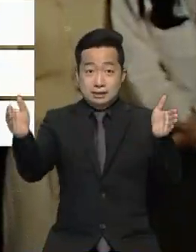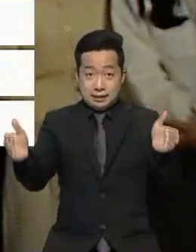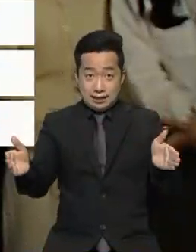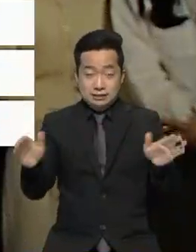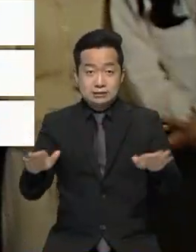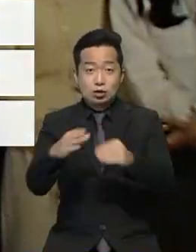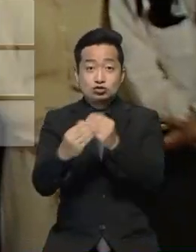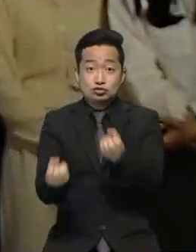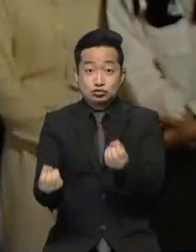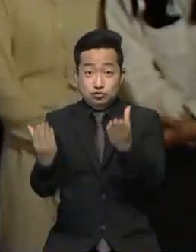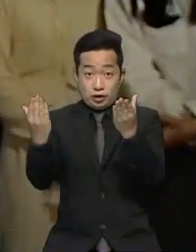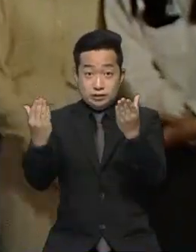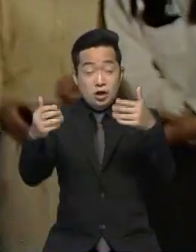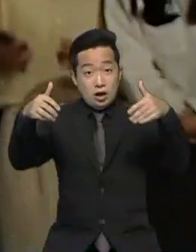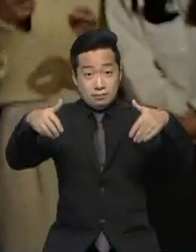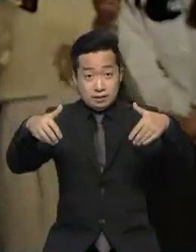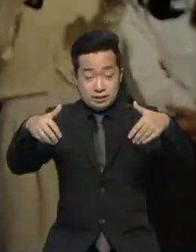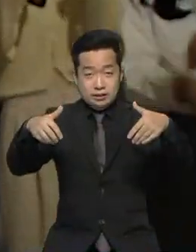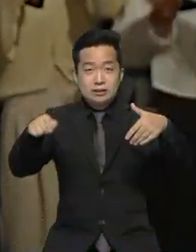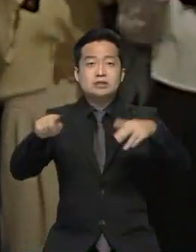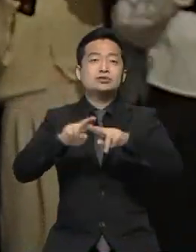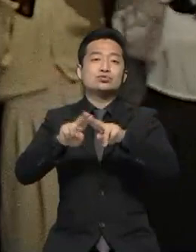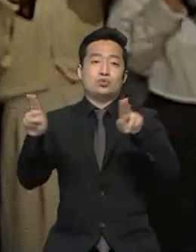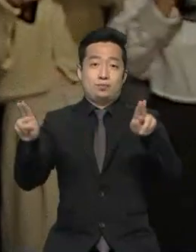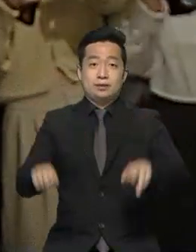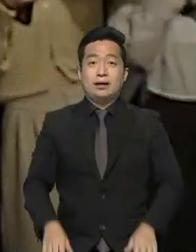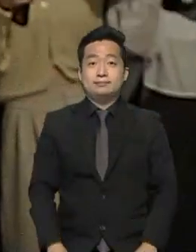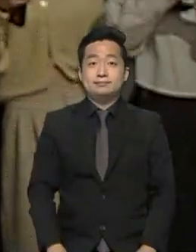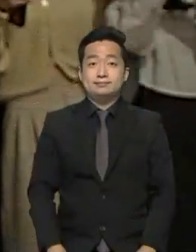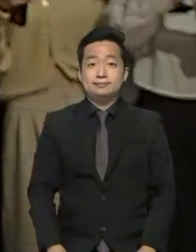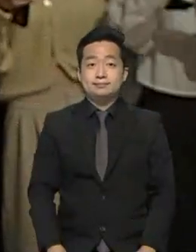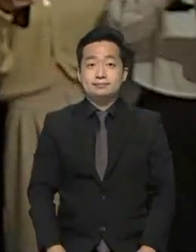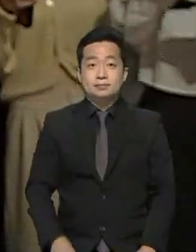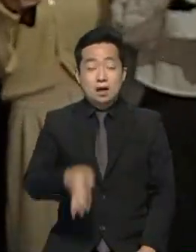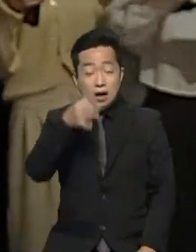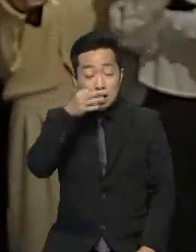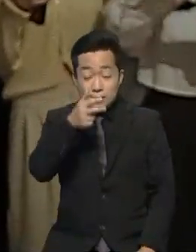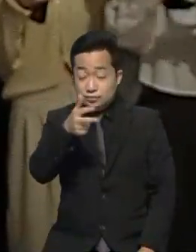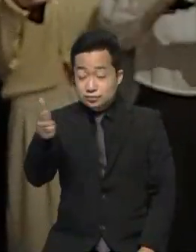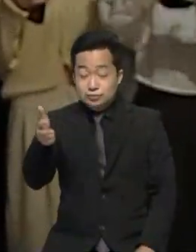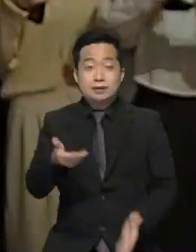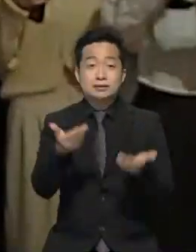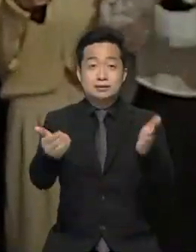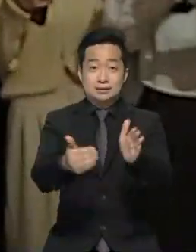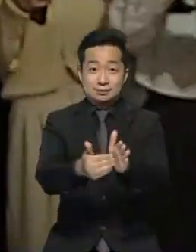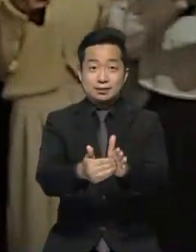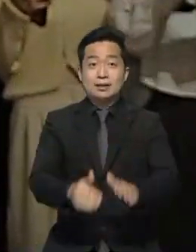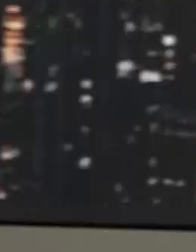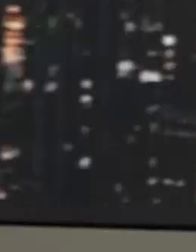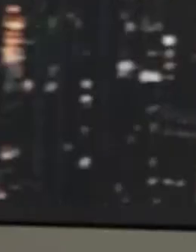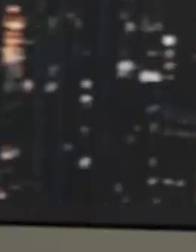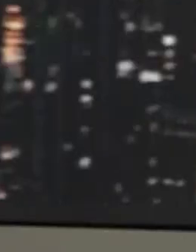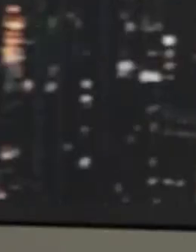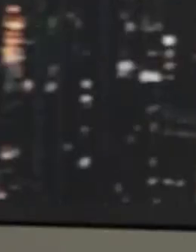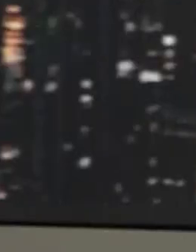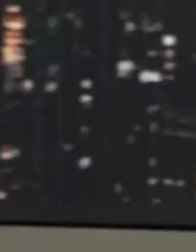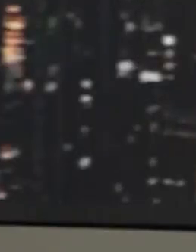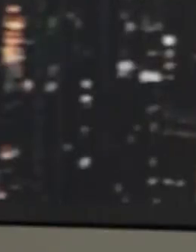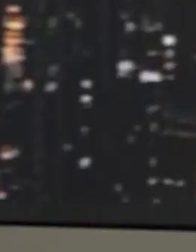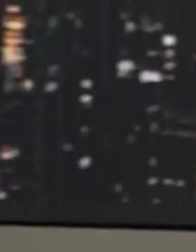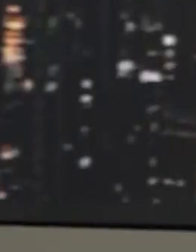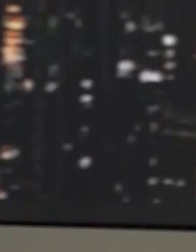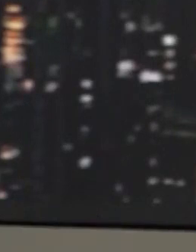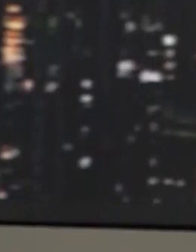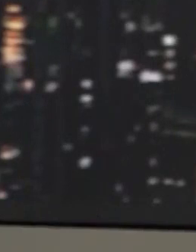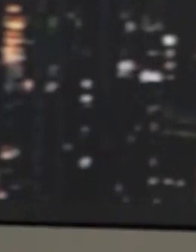이번 추석 연휴와 우천시엔 개장하지 않습니다. 지금까지 서울 반포 한강공원에서 전해드렸습니다. 네, 안녕하십니까.